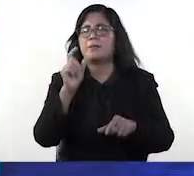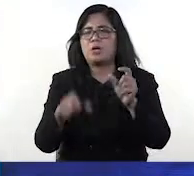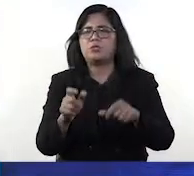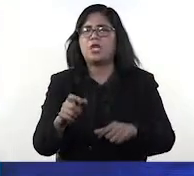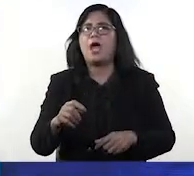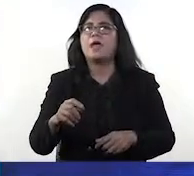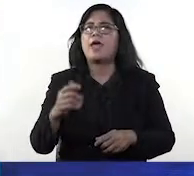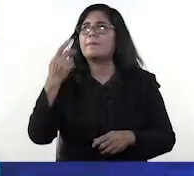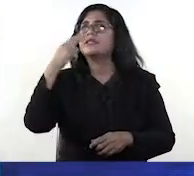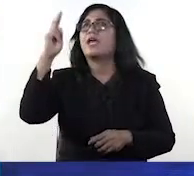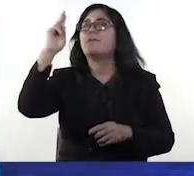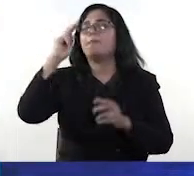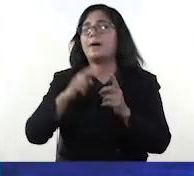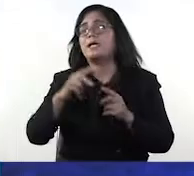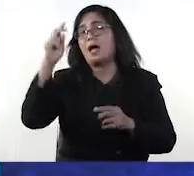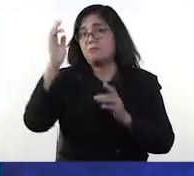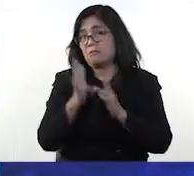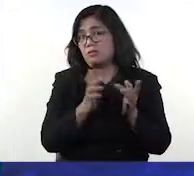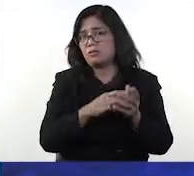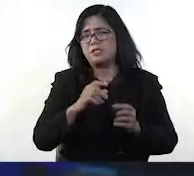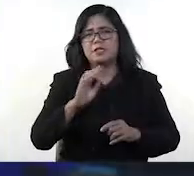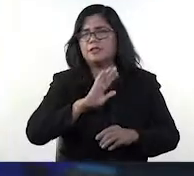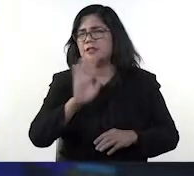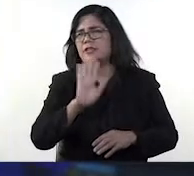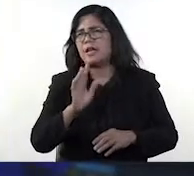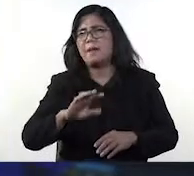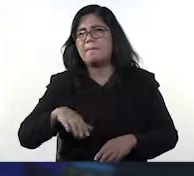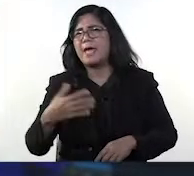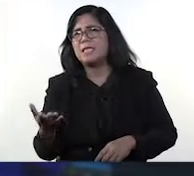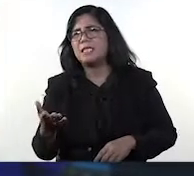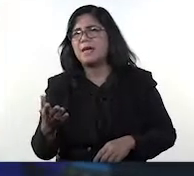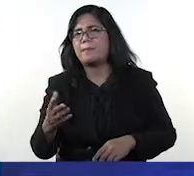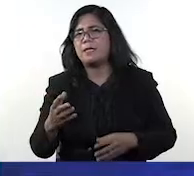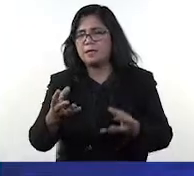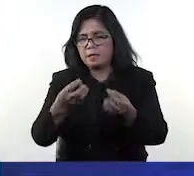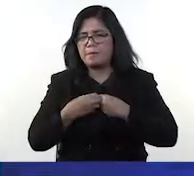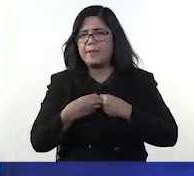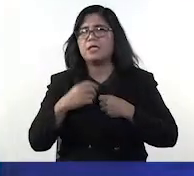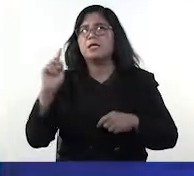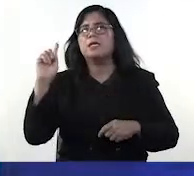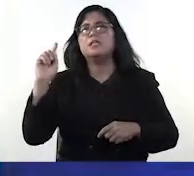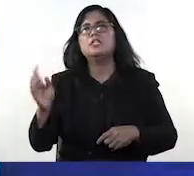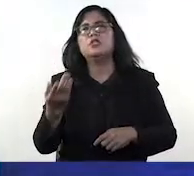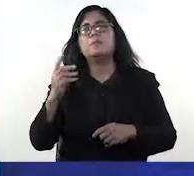kepadaNya tidak binasa melainkan beroleh hidup yang kekal haleluyah wow wow Hai Tulislah